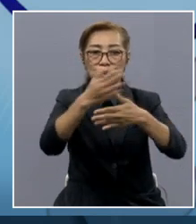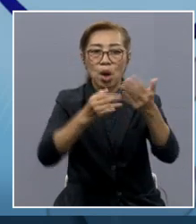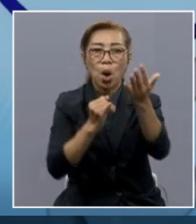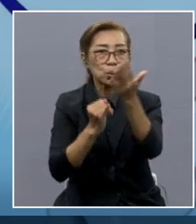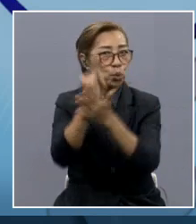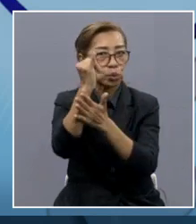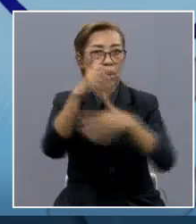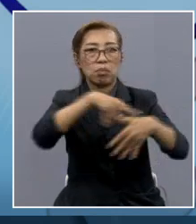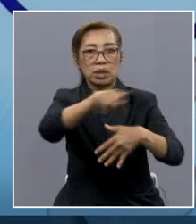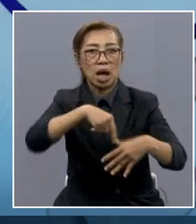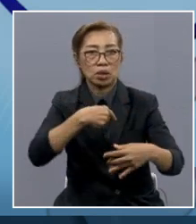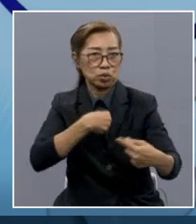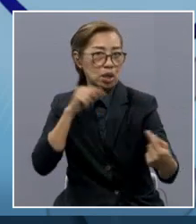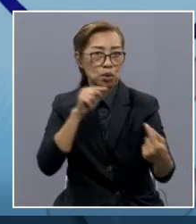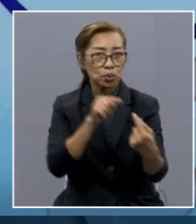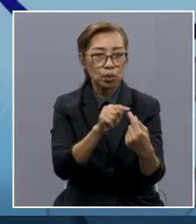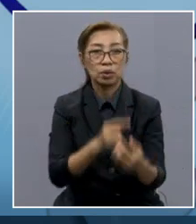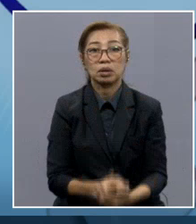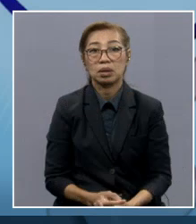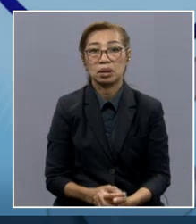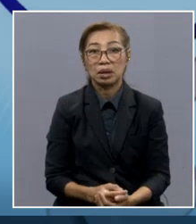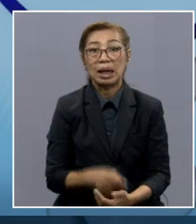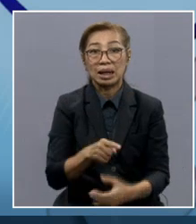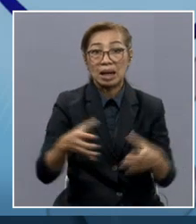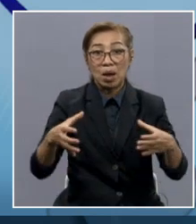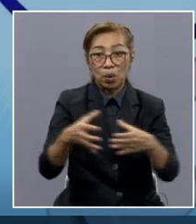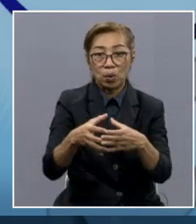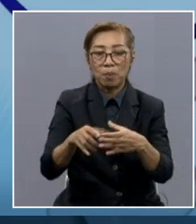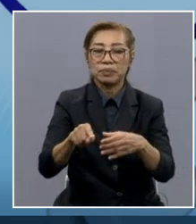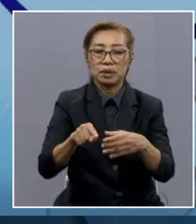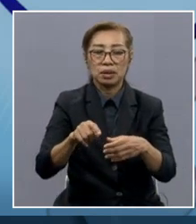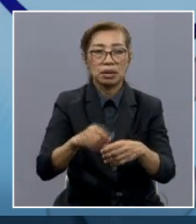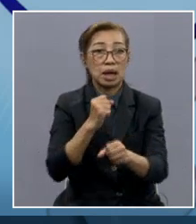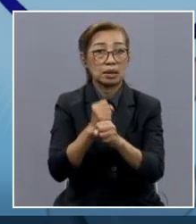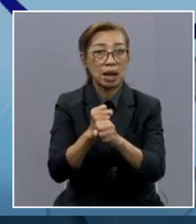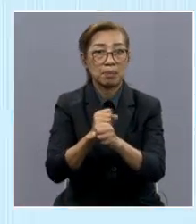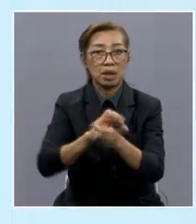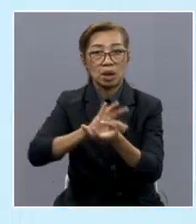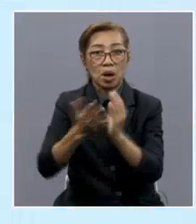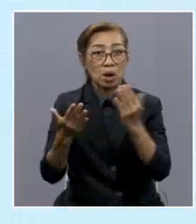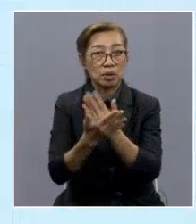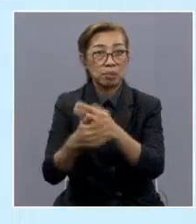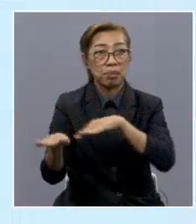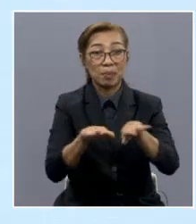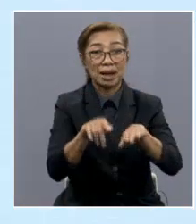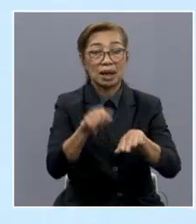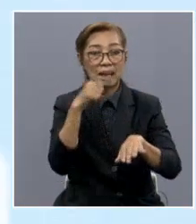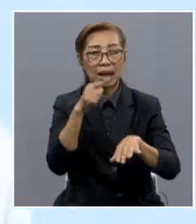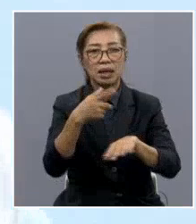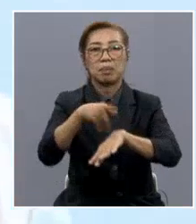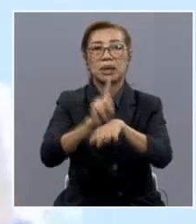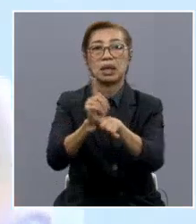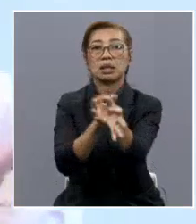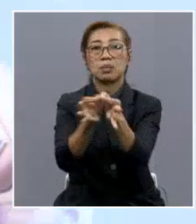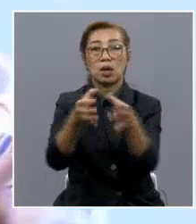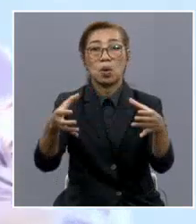นหนึ่งในทีมของ Change Together ของพรรคเนี้ยก็คือคุณกฤษพรเวโรจน์ครับประธานที่ปรึกษ